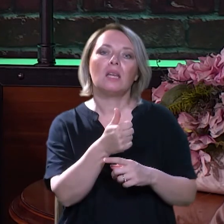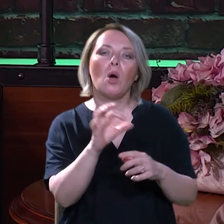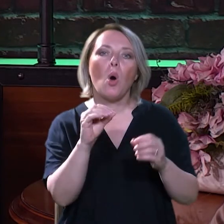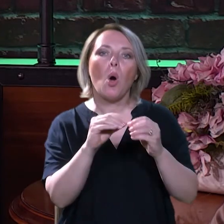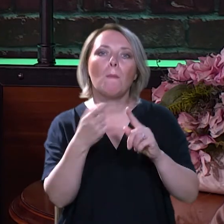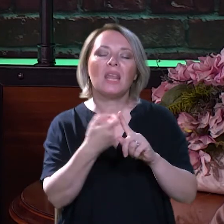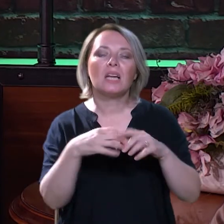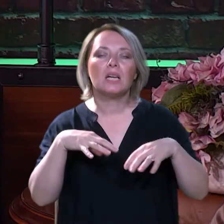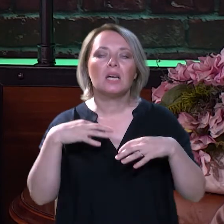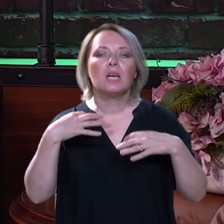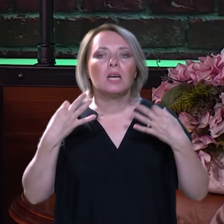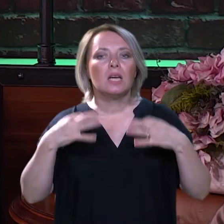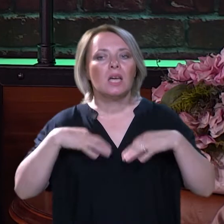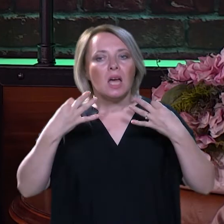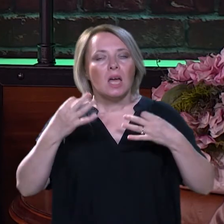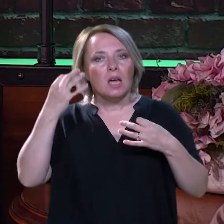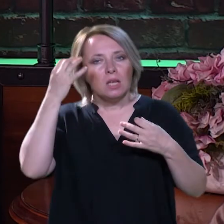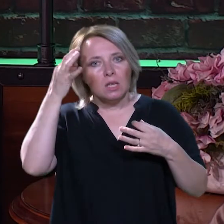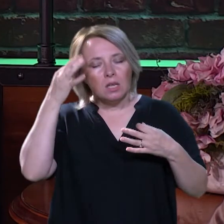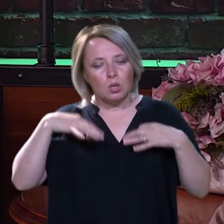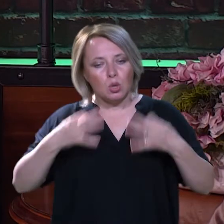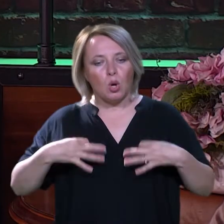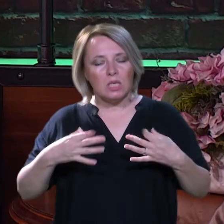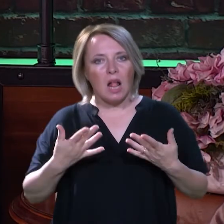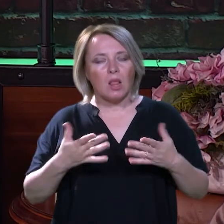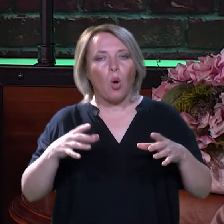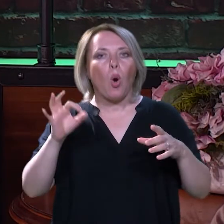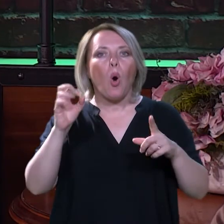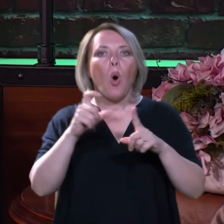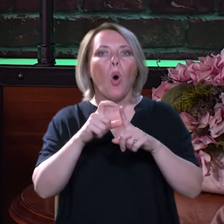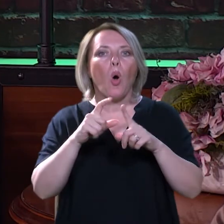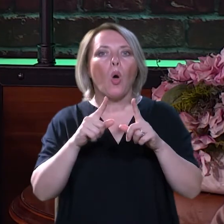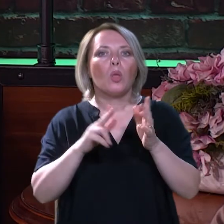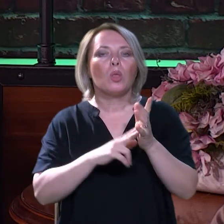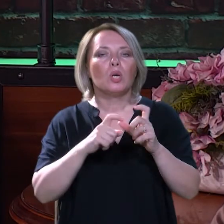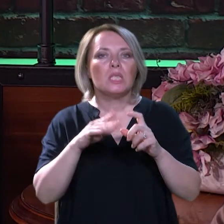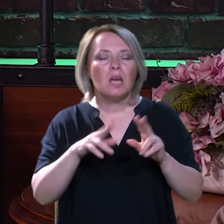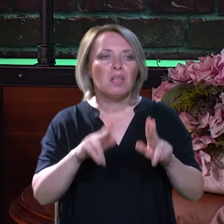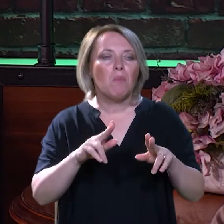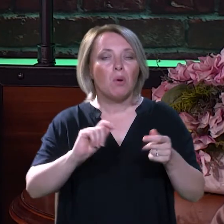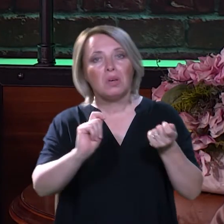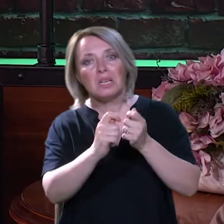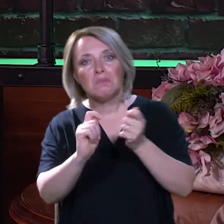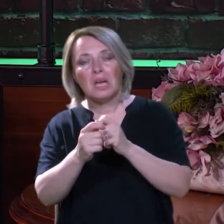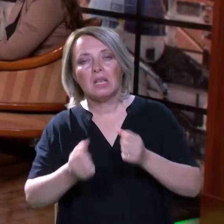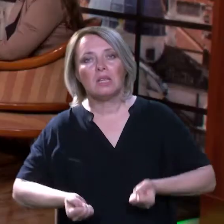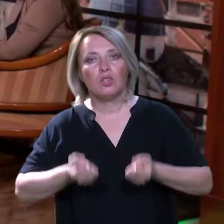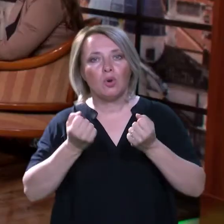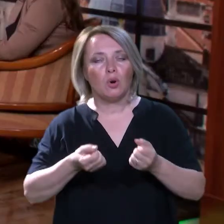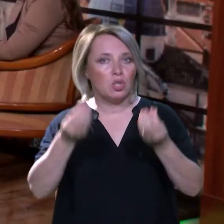jedini oblik socijalnog odnosa koji imaju. Tako da im to jako znači da mogu razmijeniti nekakve svoje